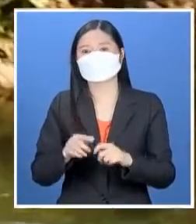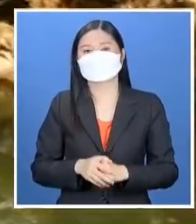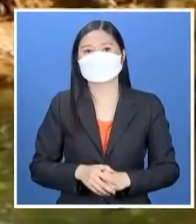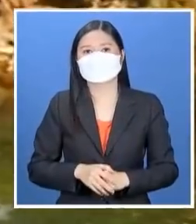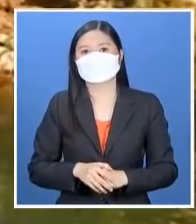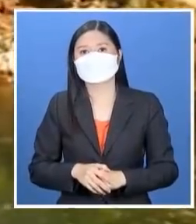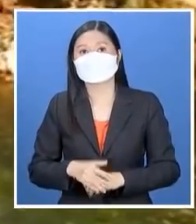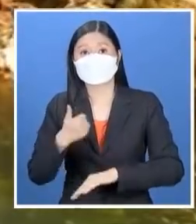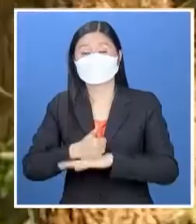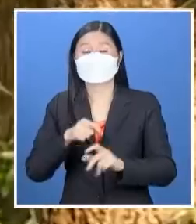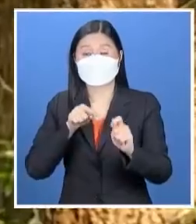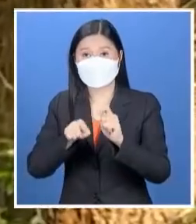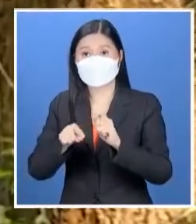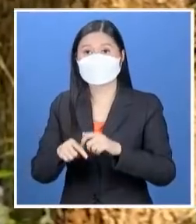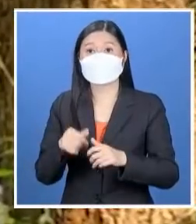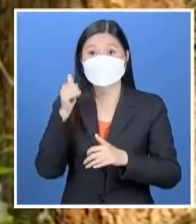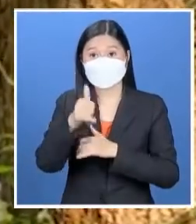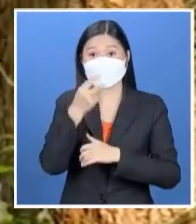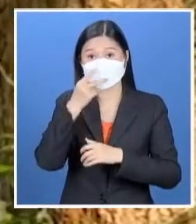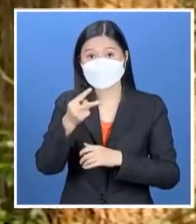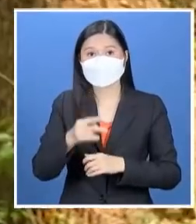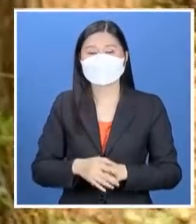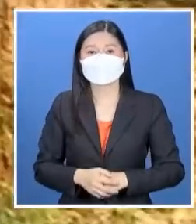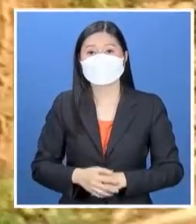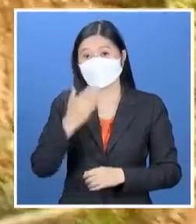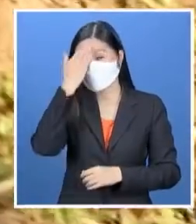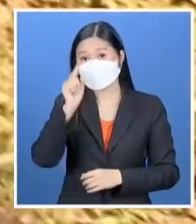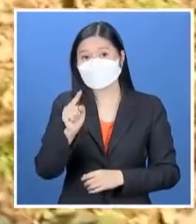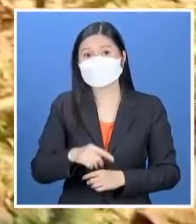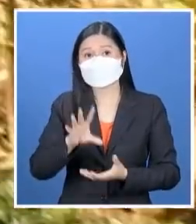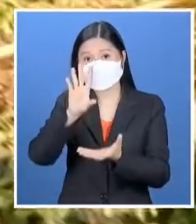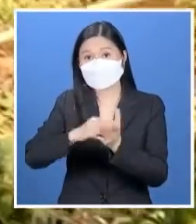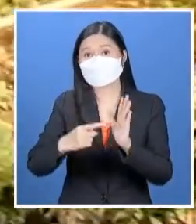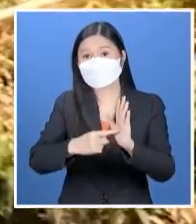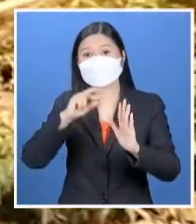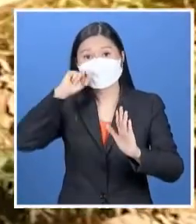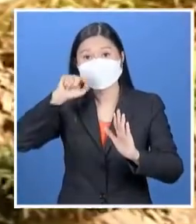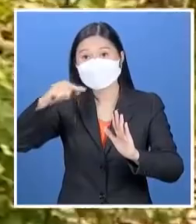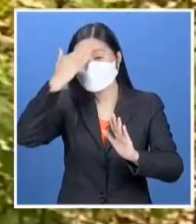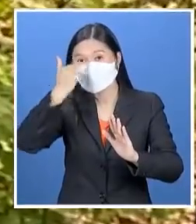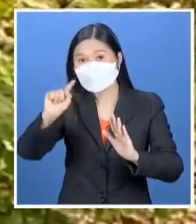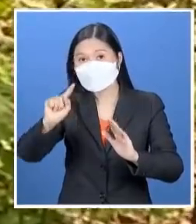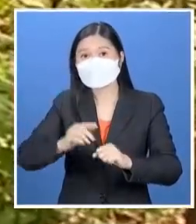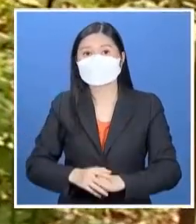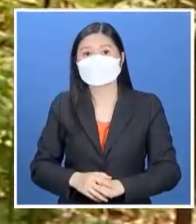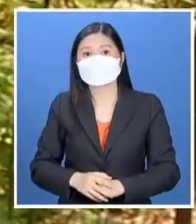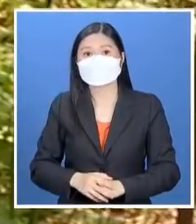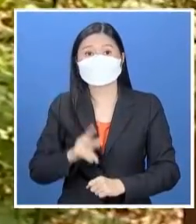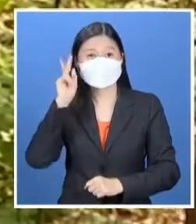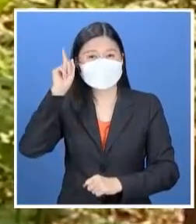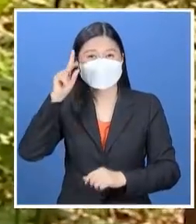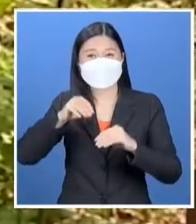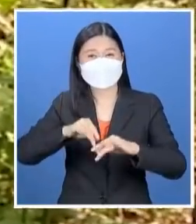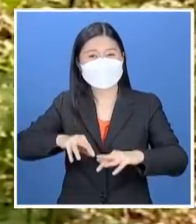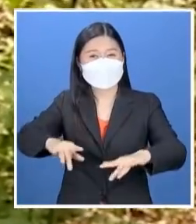พร้อมกับนายอำเภอเลยเดินทางลงพื้นที่ไปคุณผู้ชมฮะเพื่อที่จะไปเก็บตัวอย่างน้ำเนื่องจากว่าพอมันเป็นข่าวคึกโ